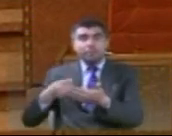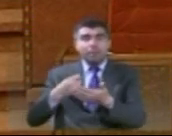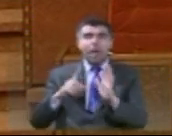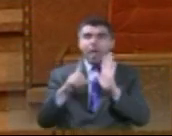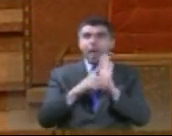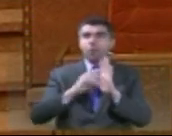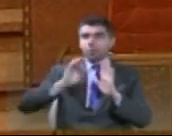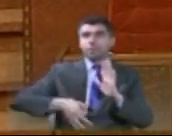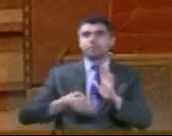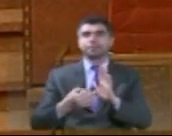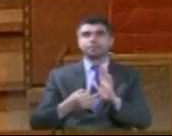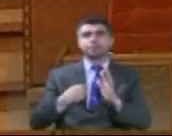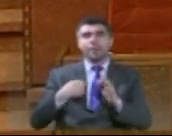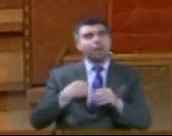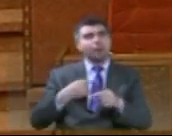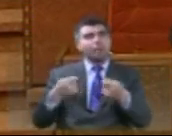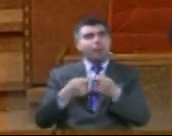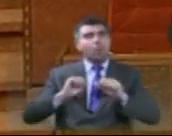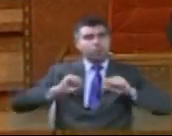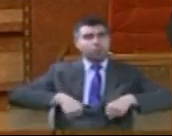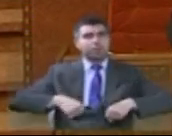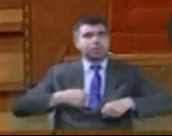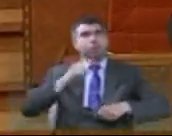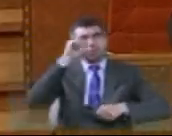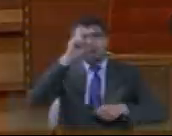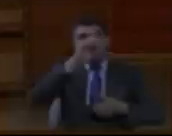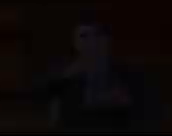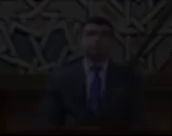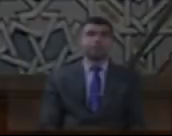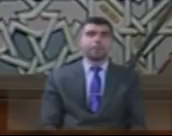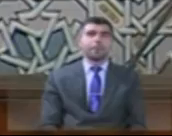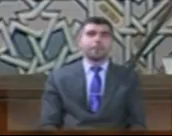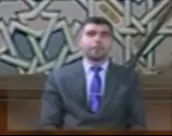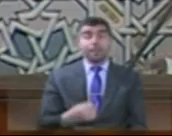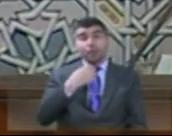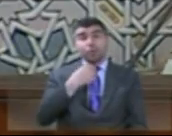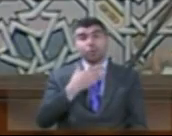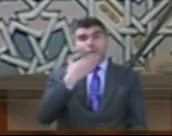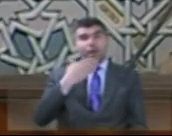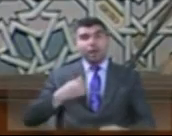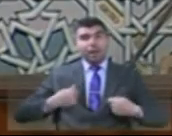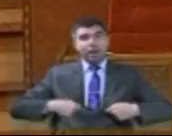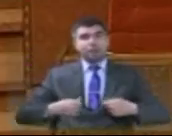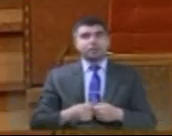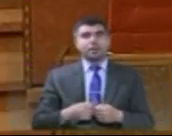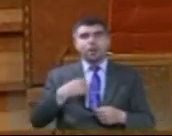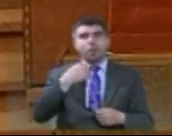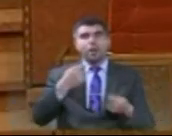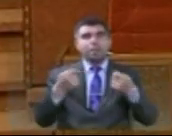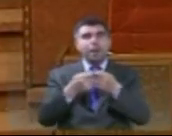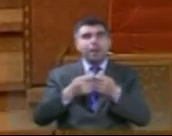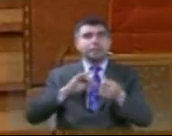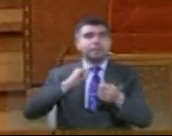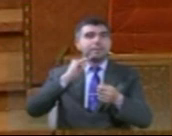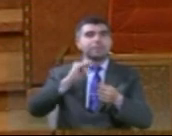حنا تنطلبوا غير نص قانوني باش هذه المسألة ندخلوها في البرمجة ديالنا. شكرا. شكرا السيد الرئيس. لا غير ضفت الجودة مرتبطة